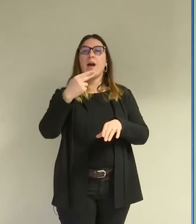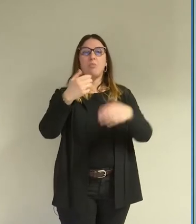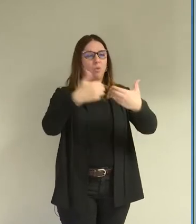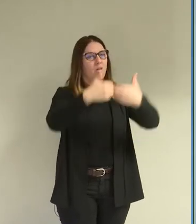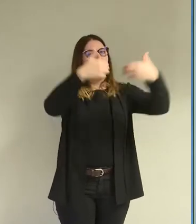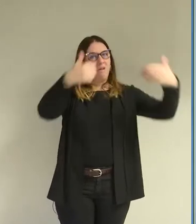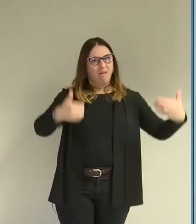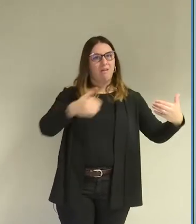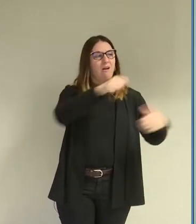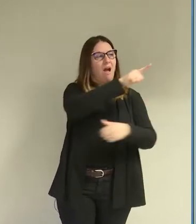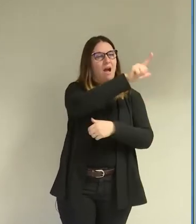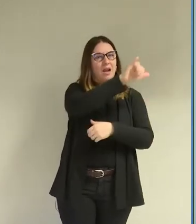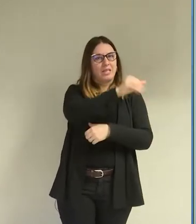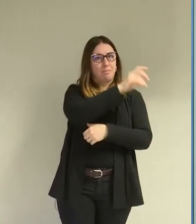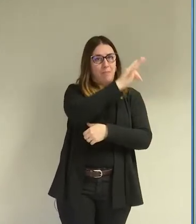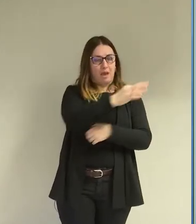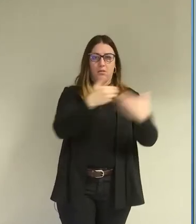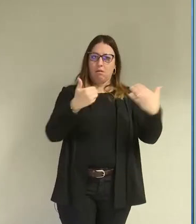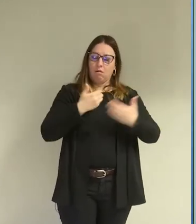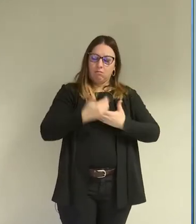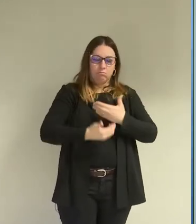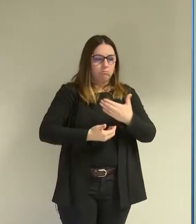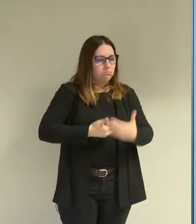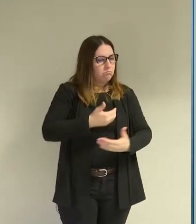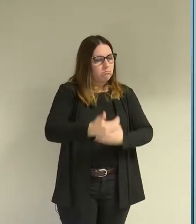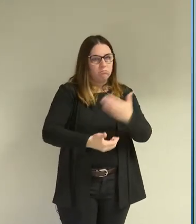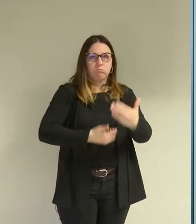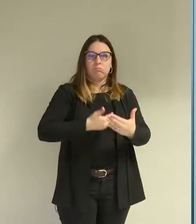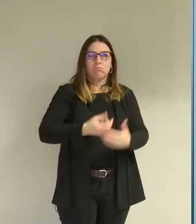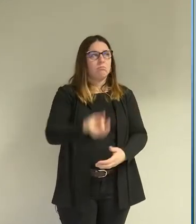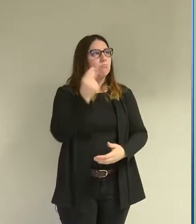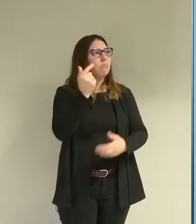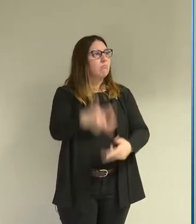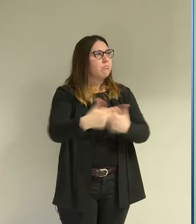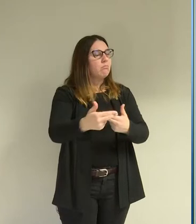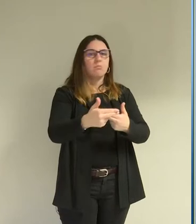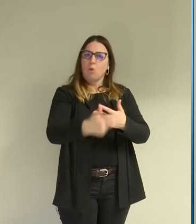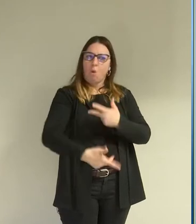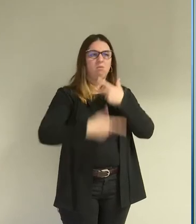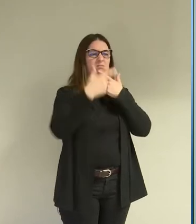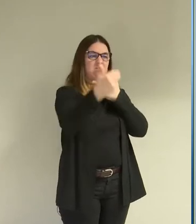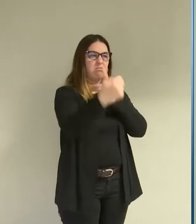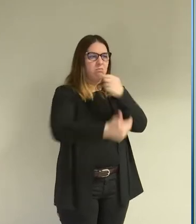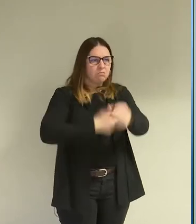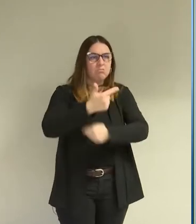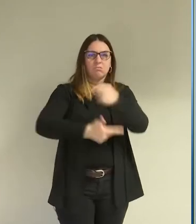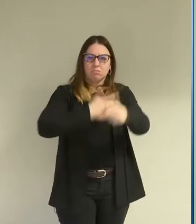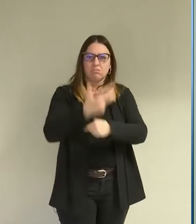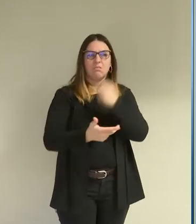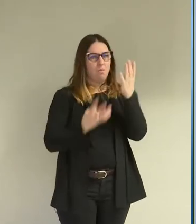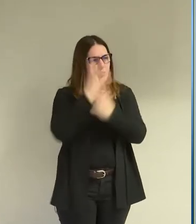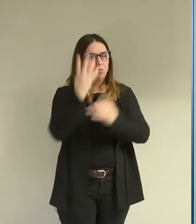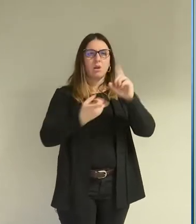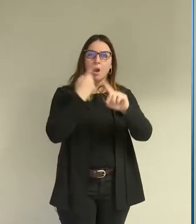et tout ceci est un processus qui se déroulera sur plusieurs années c'est un projet urbain majeur auquel seront associés